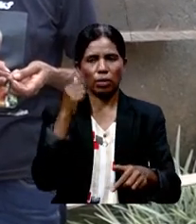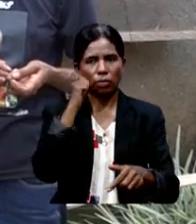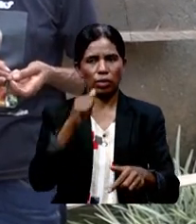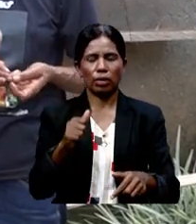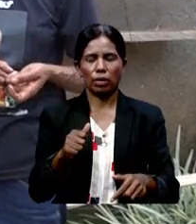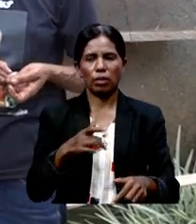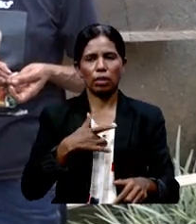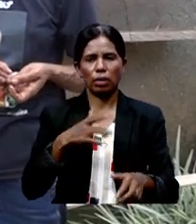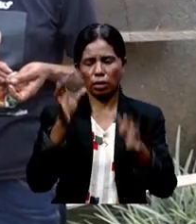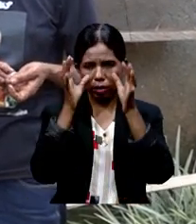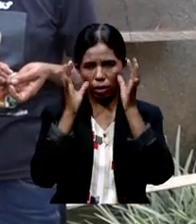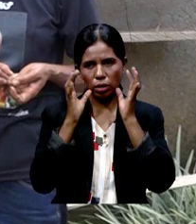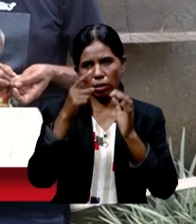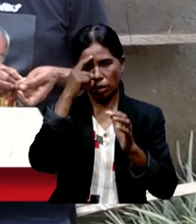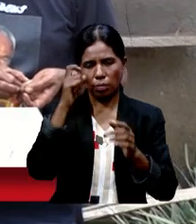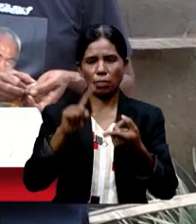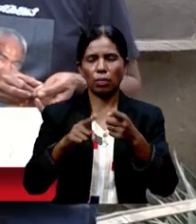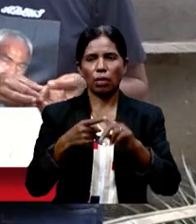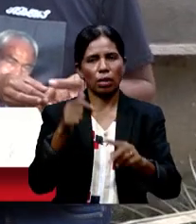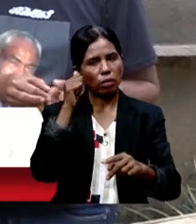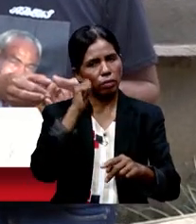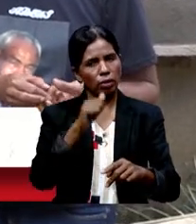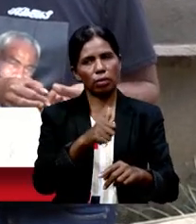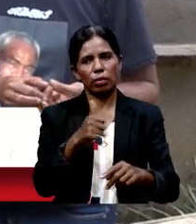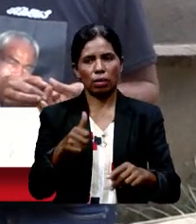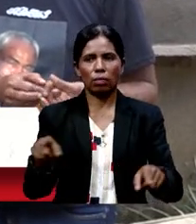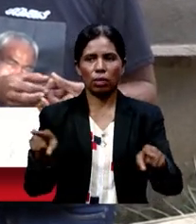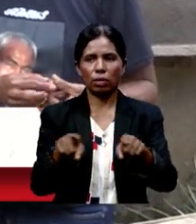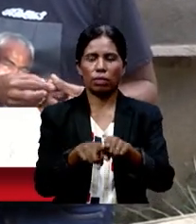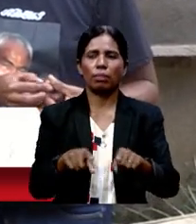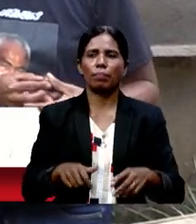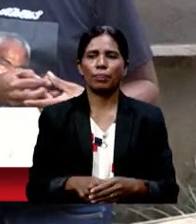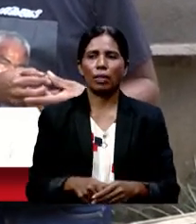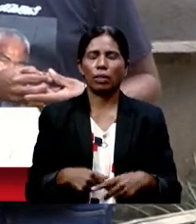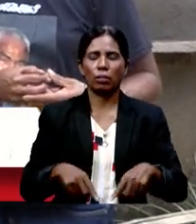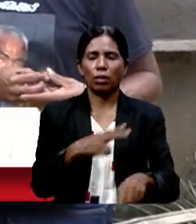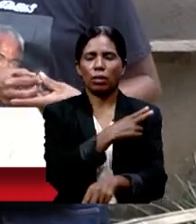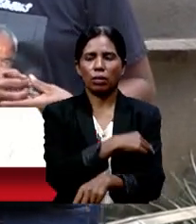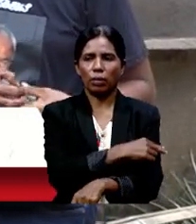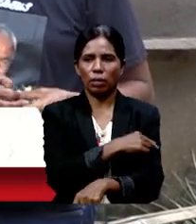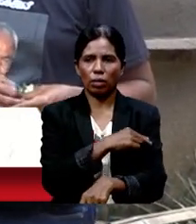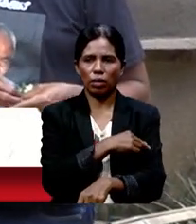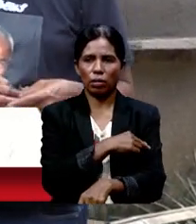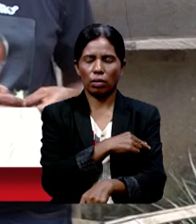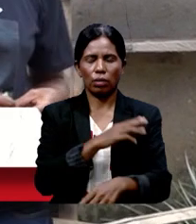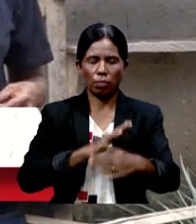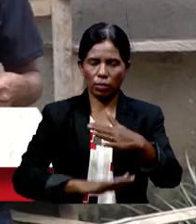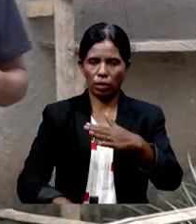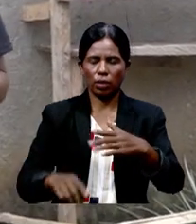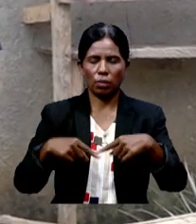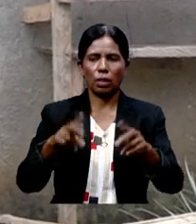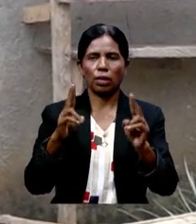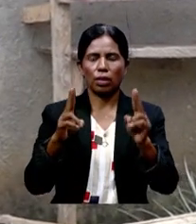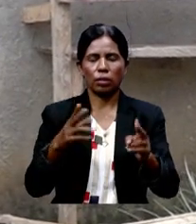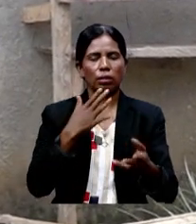tristi tamba a mi na peto malu balu hansa atu bo hospital hansa partu sa tu bala lais la diak mak